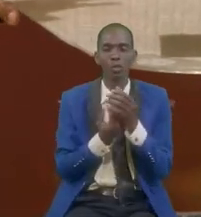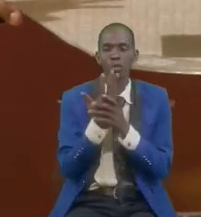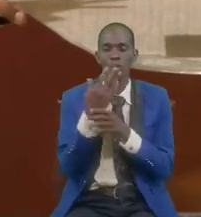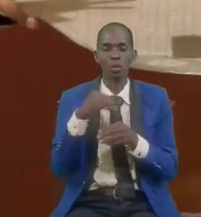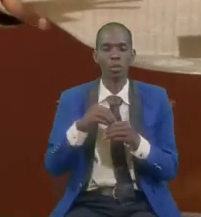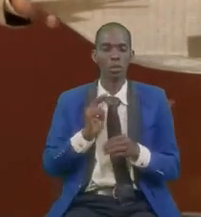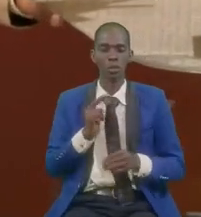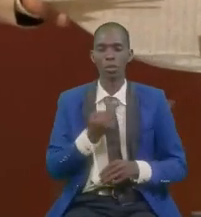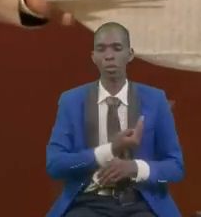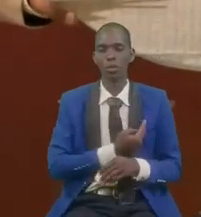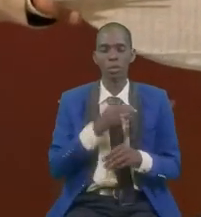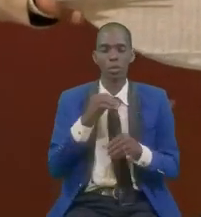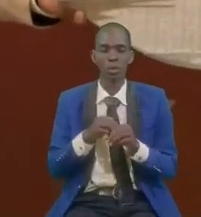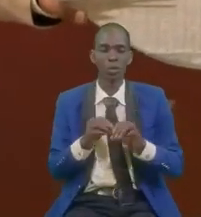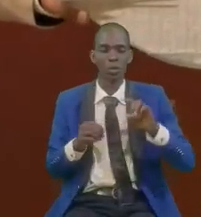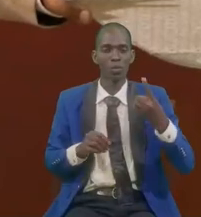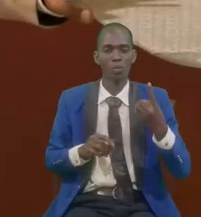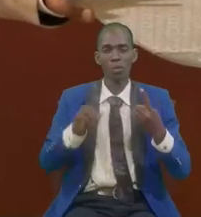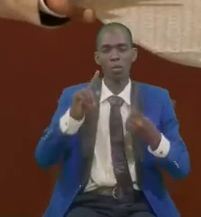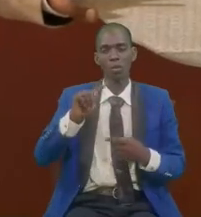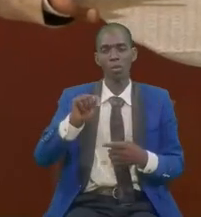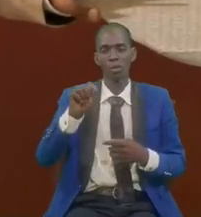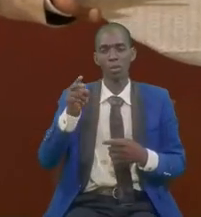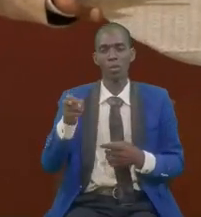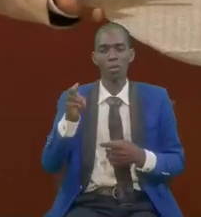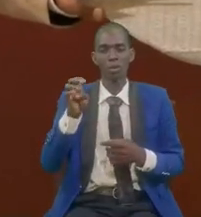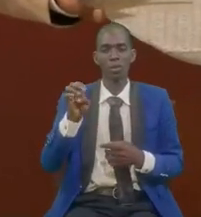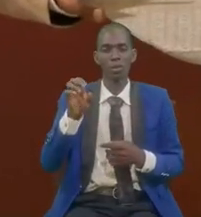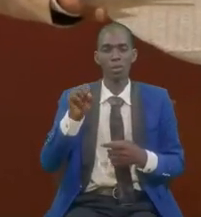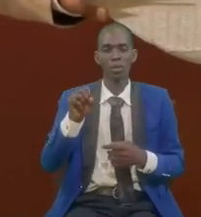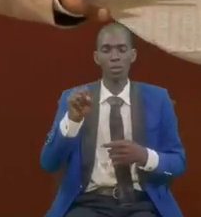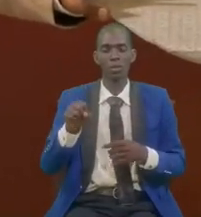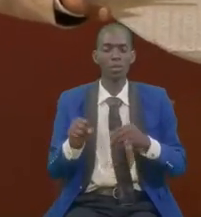en nous la justice de Dieu. 1